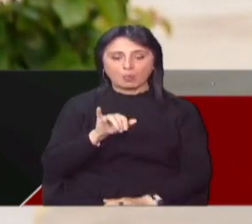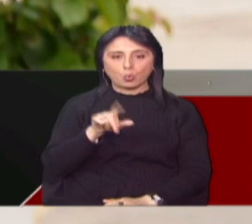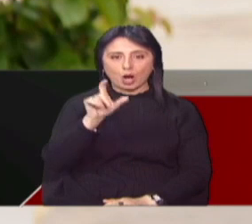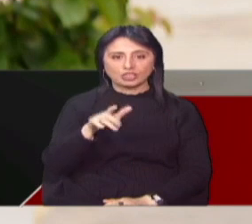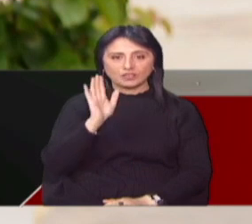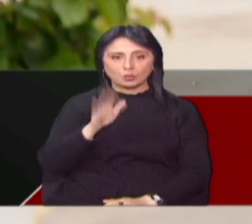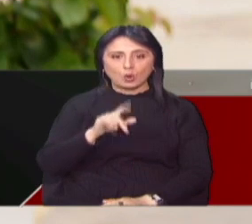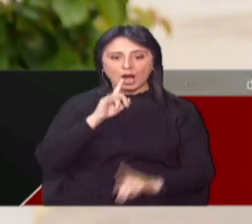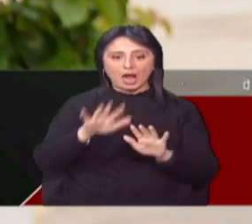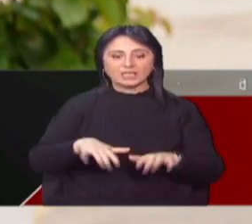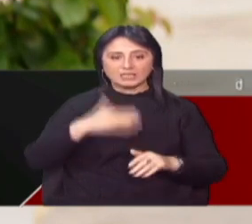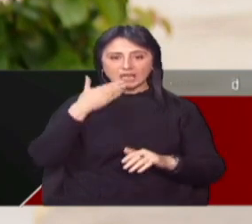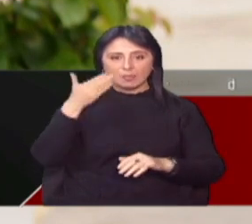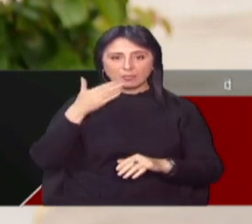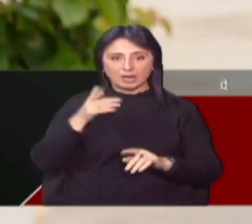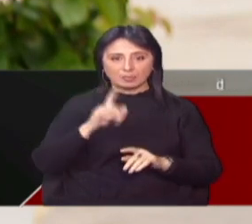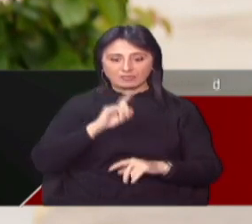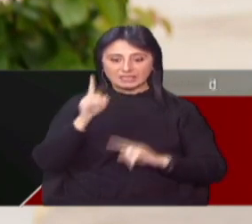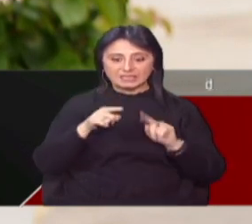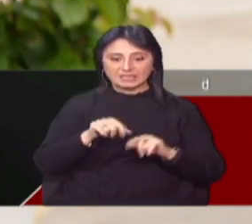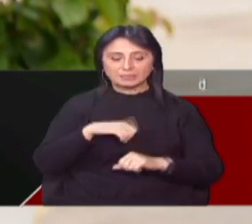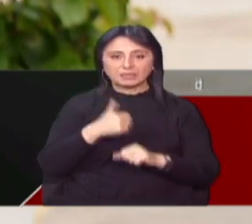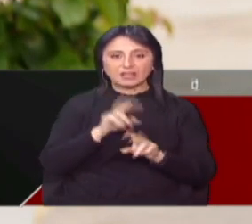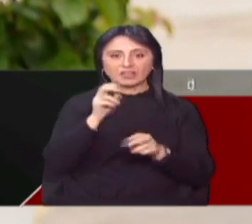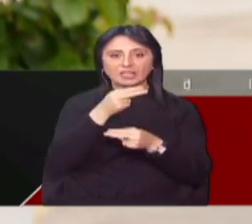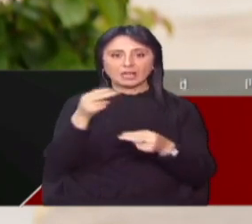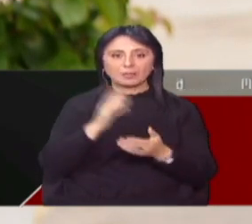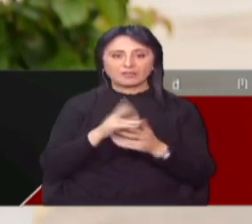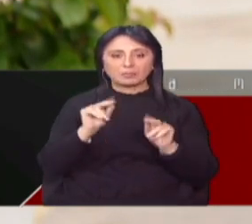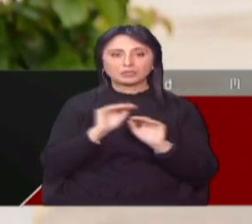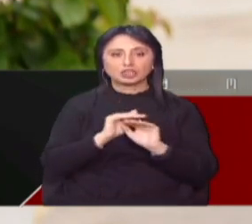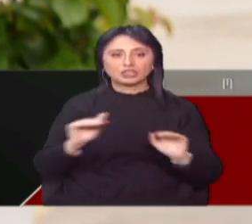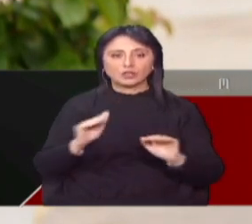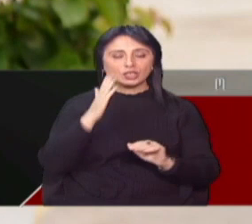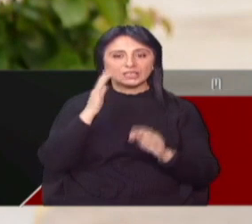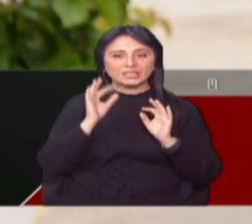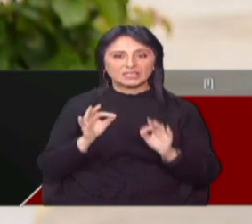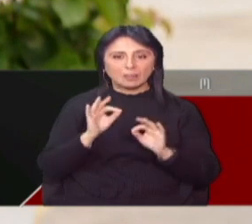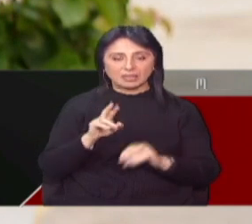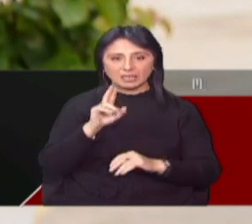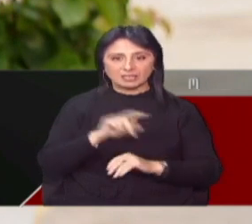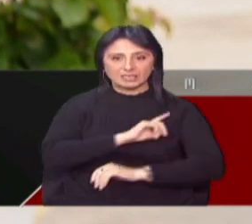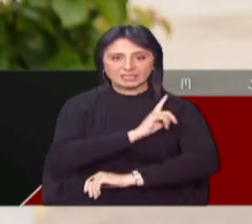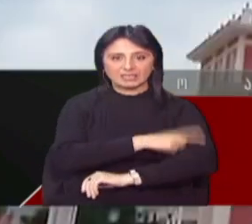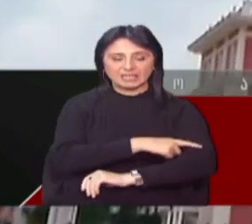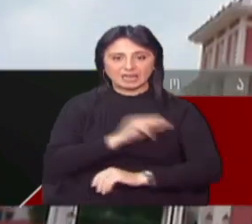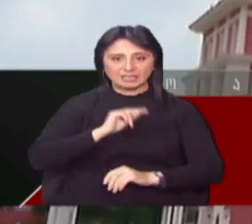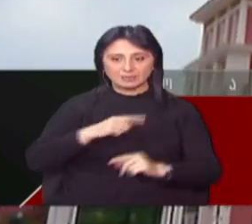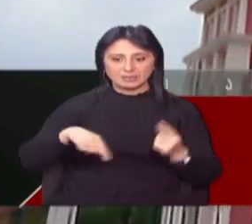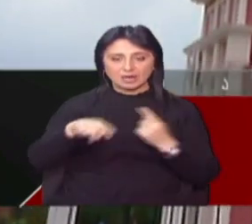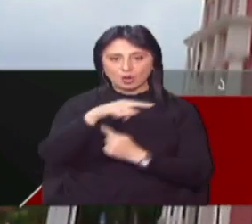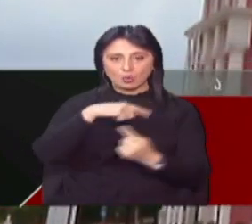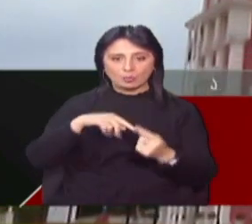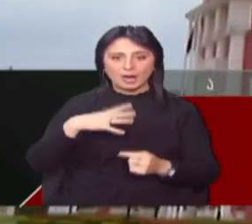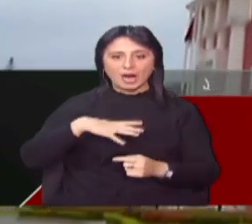პაპუაშვილი მიმართავს ასამბლეას. წლევანდელი წლის მთავარი თემა არის მშვიდობა, სამართლიანობა და ძლიერი ინსტიტუციები.